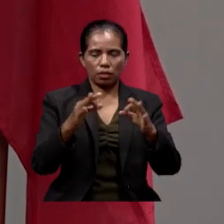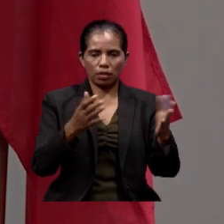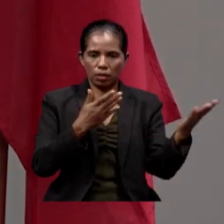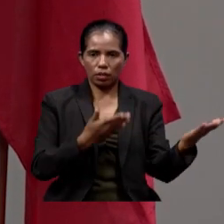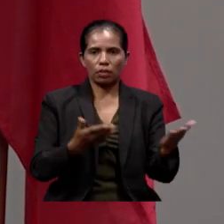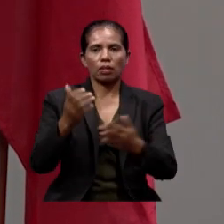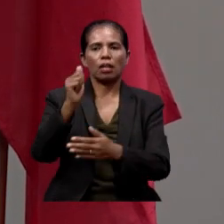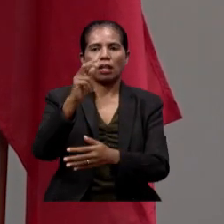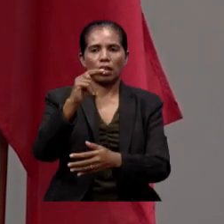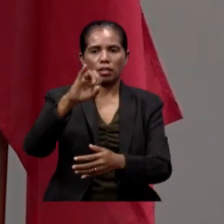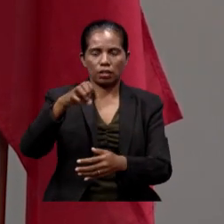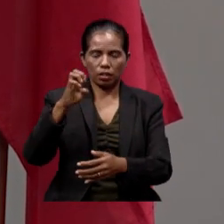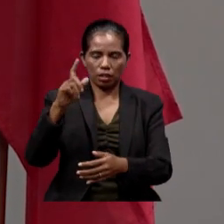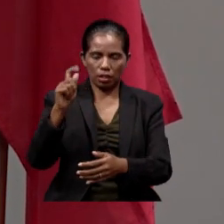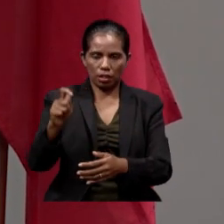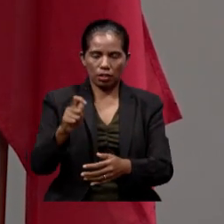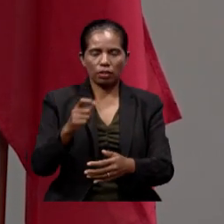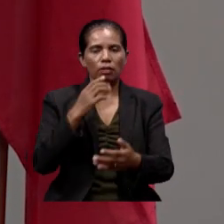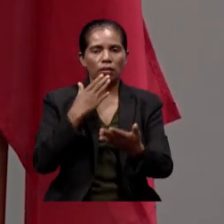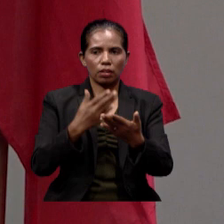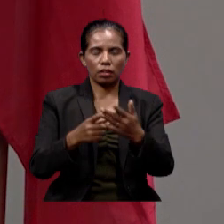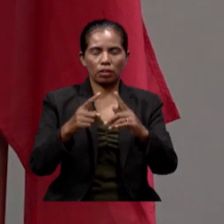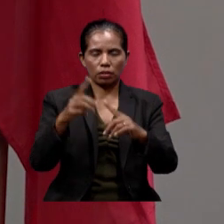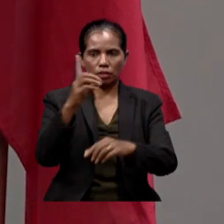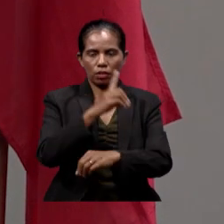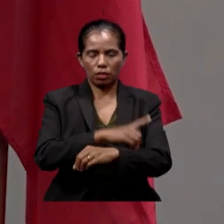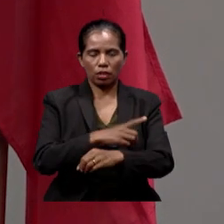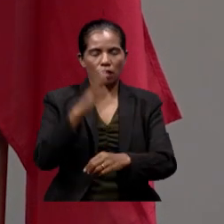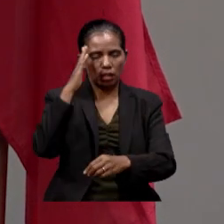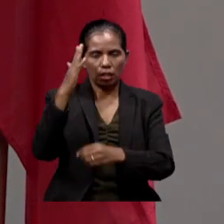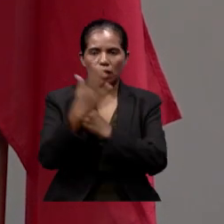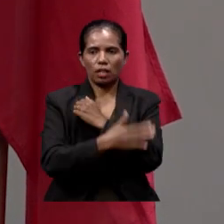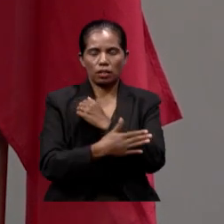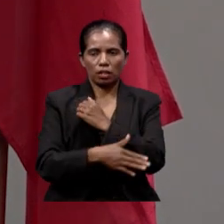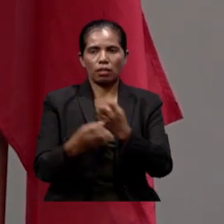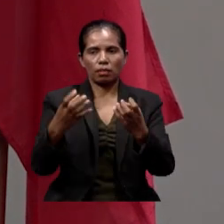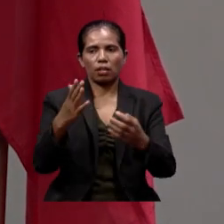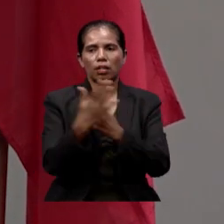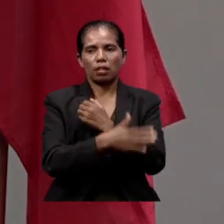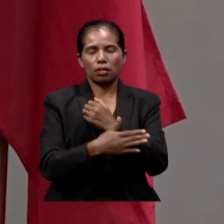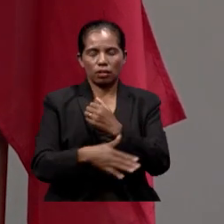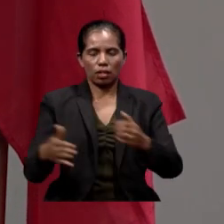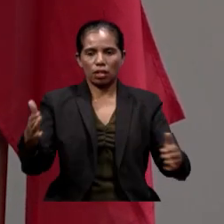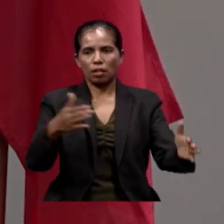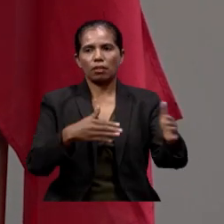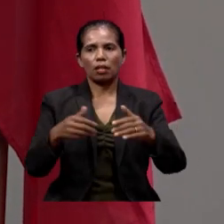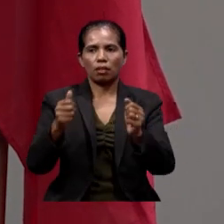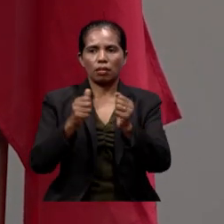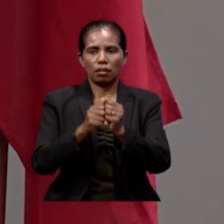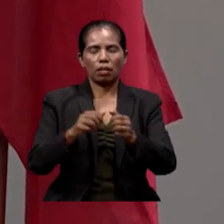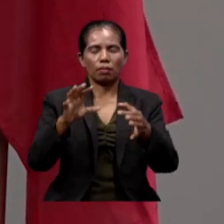aje pas sukses untuk indoro koyese yang nasam lugu kida. Hanya sama sama sebagai mak hari bermalam untuk yang minggu